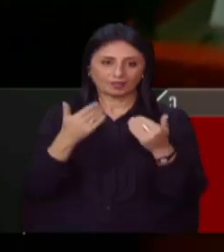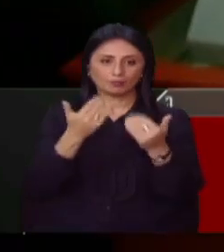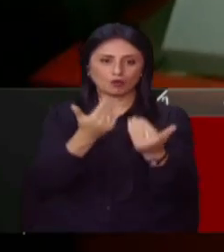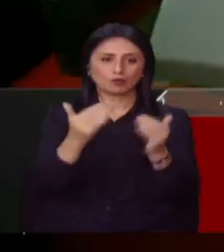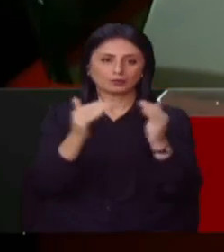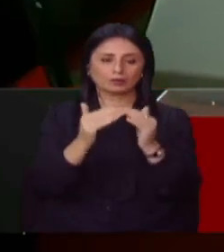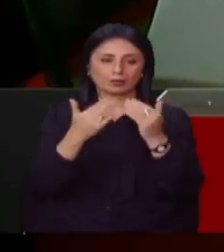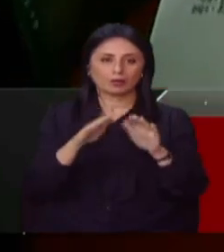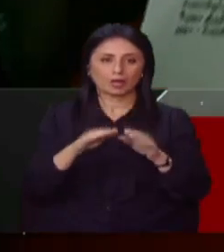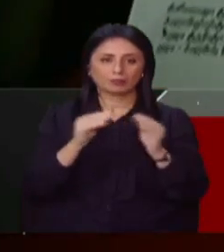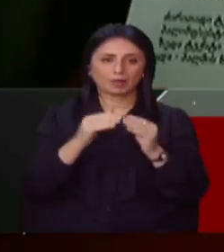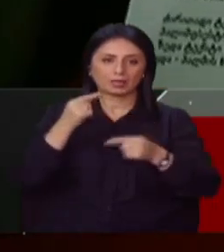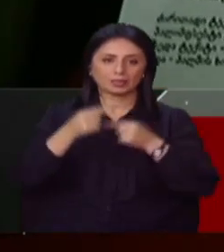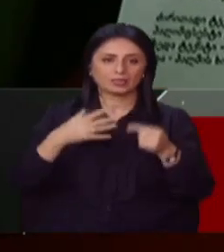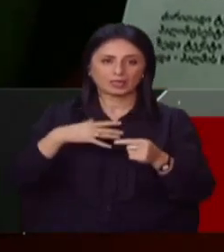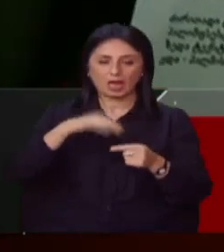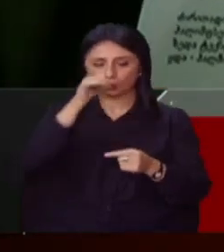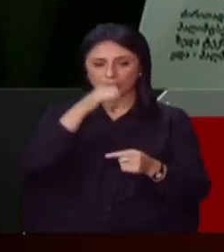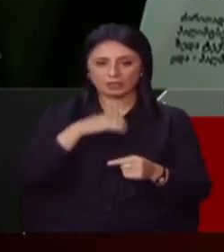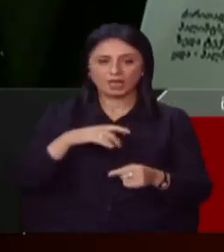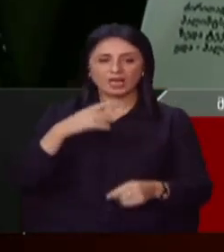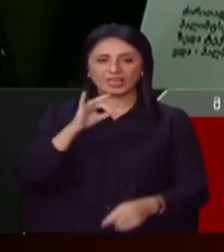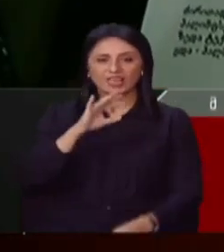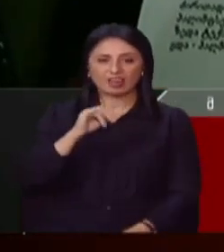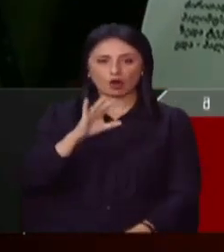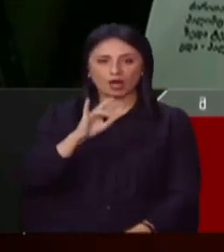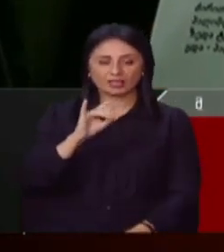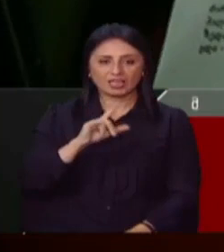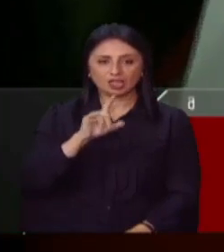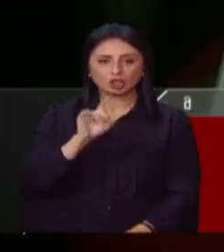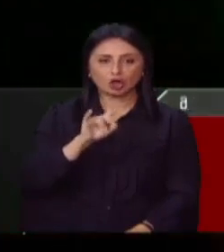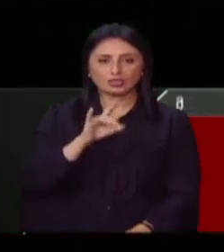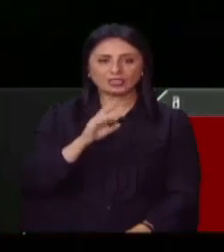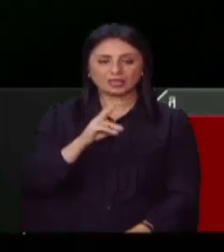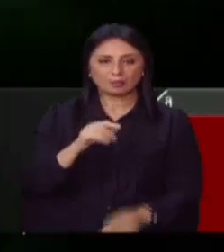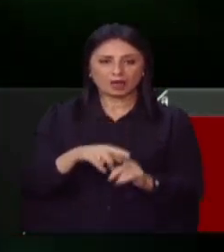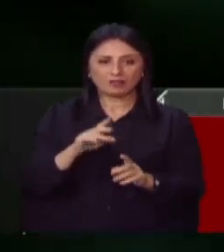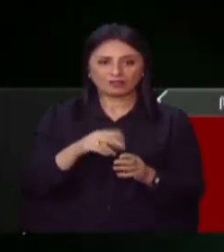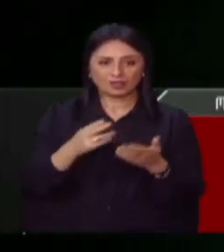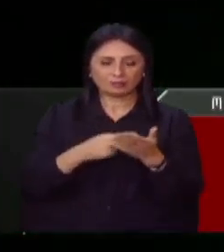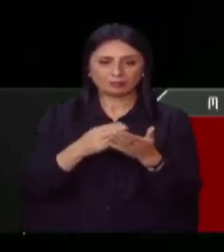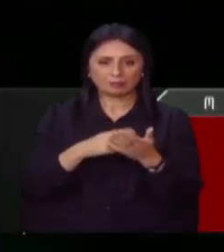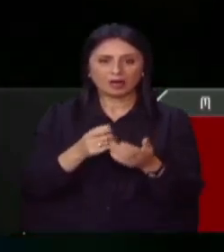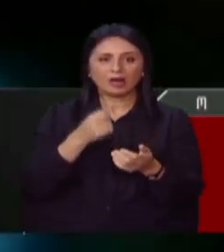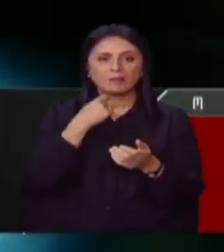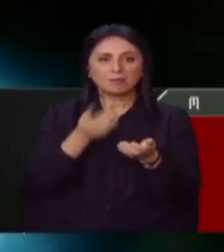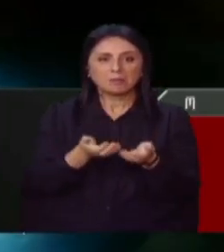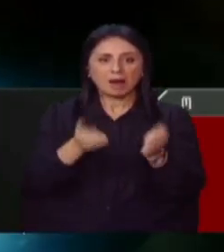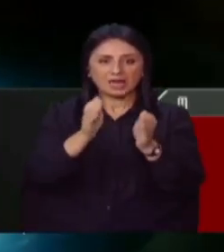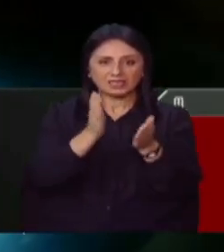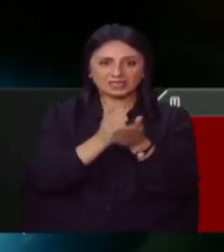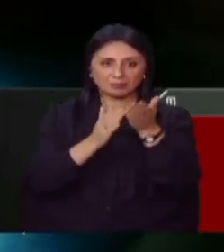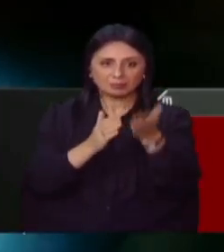da, adgils, miate sau kunis cartul zegli, o ne zosimes, helnacere, acuiaris magaltat, bedis barzimi, da,